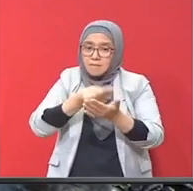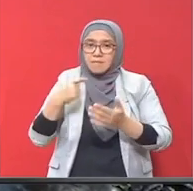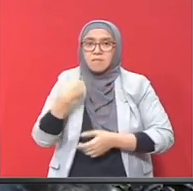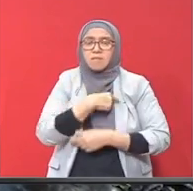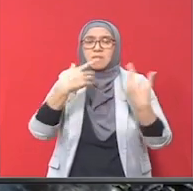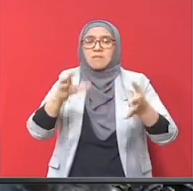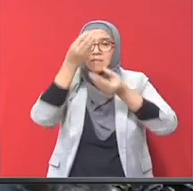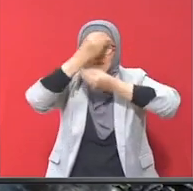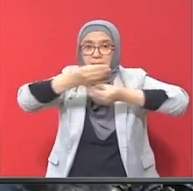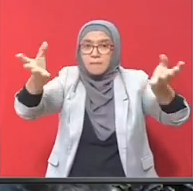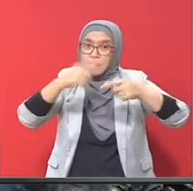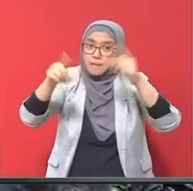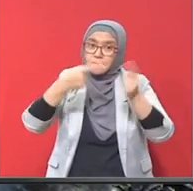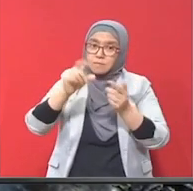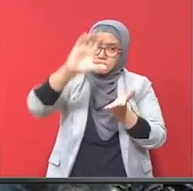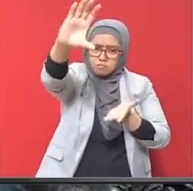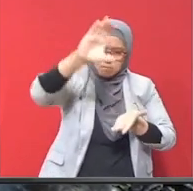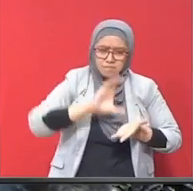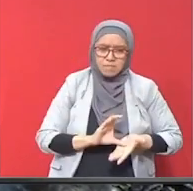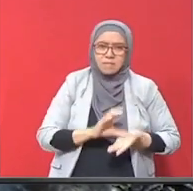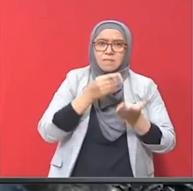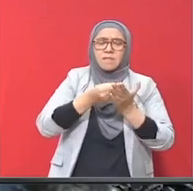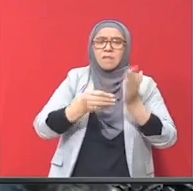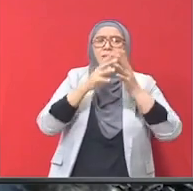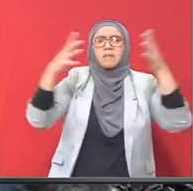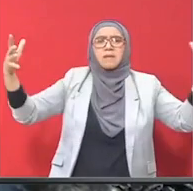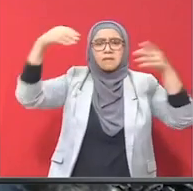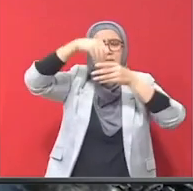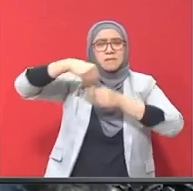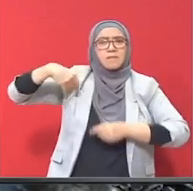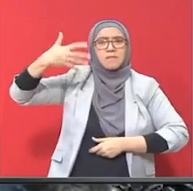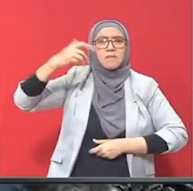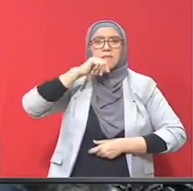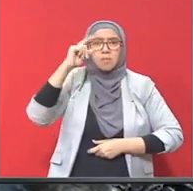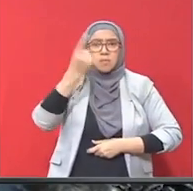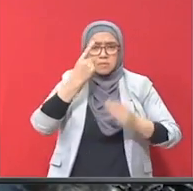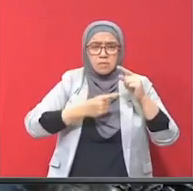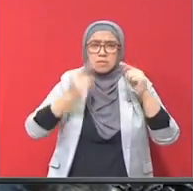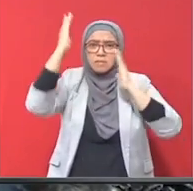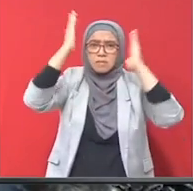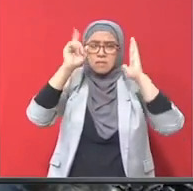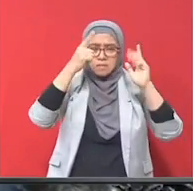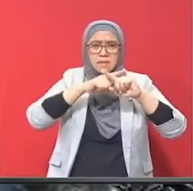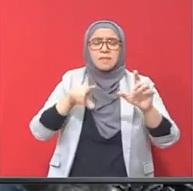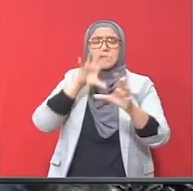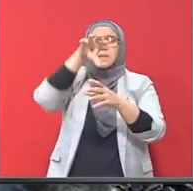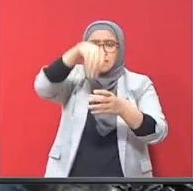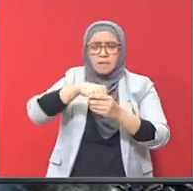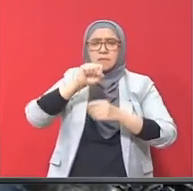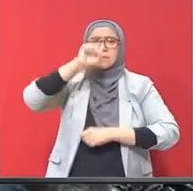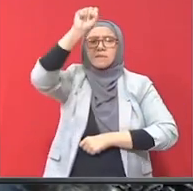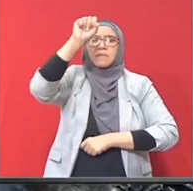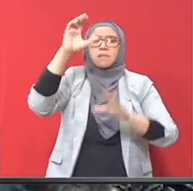telah pun mengumkan belanjawan yang terbesar dalam sejarah Bukan saja untuk negara tetapi khusus untuk negeri Sabah dan Serawak